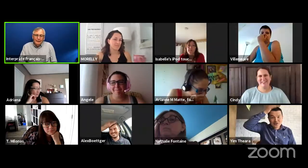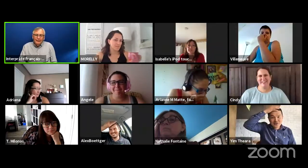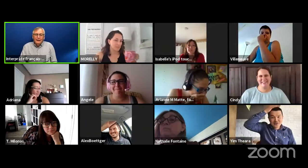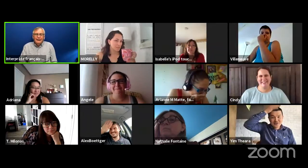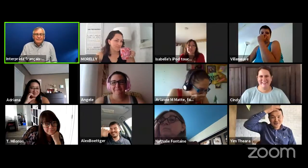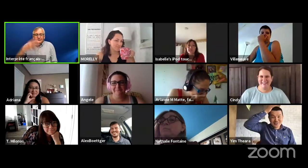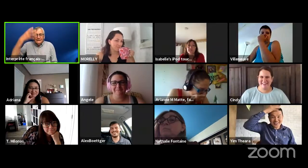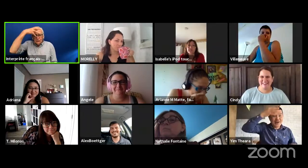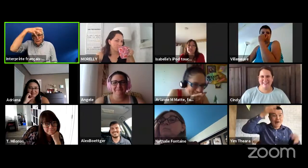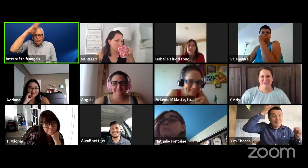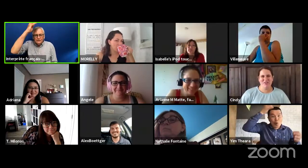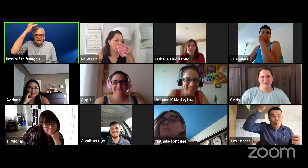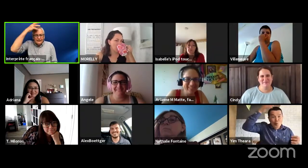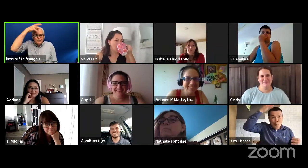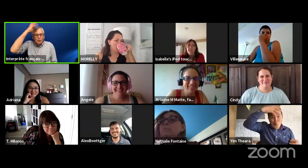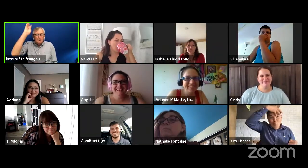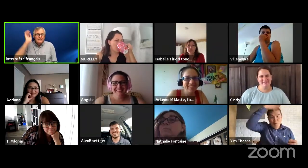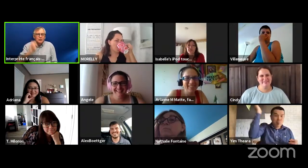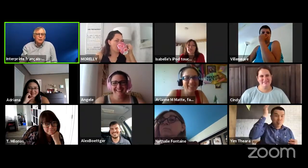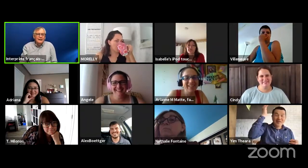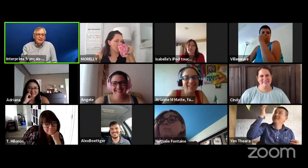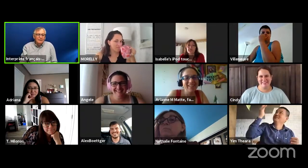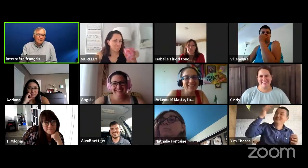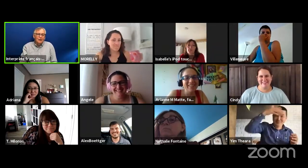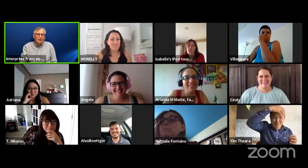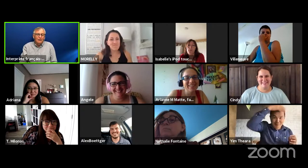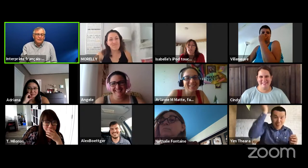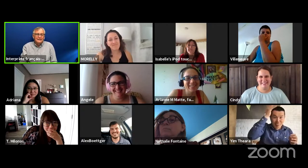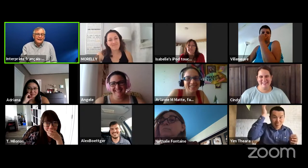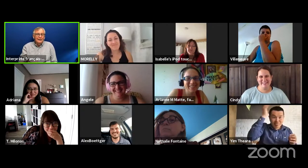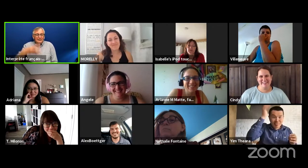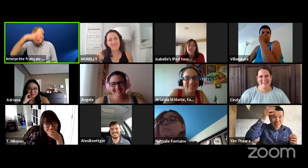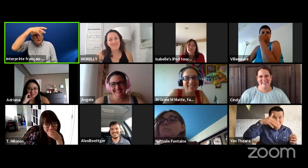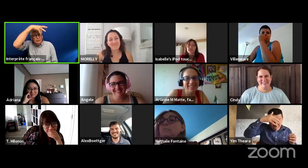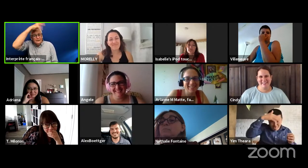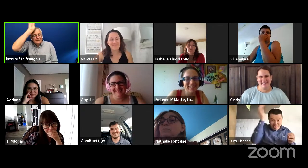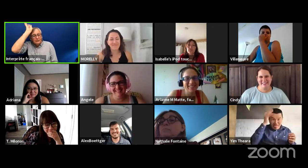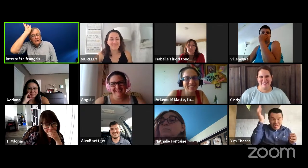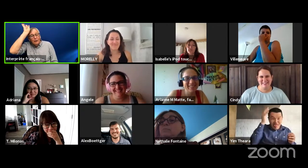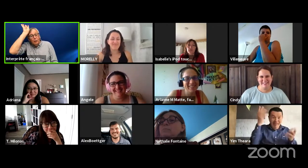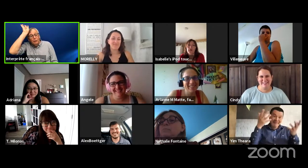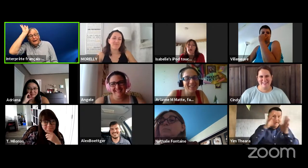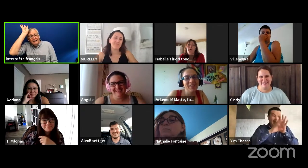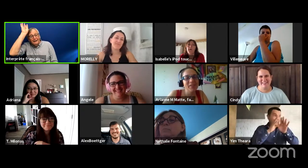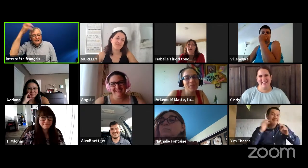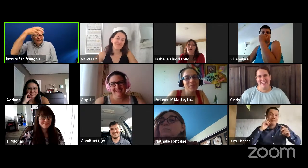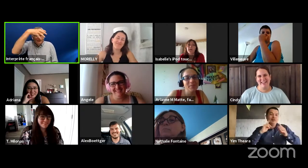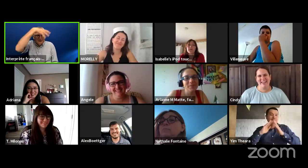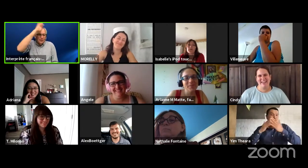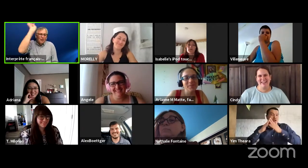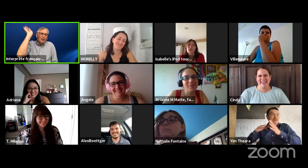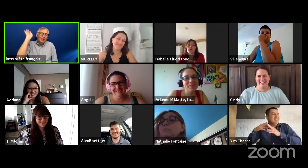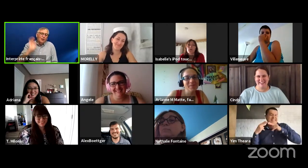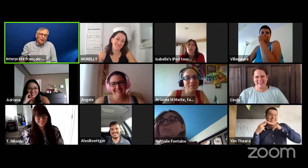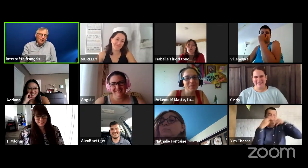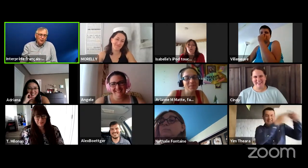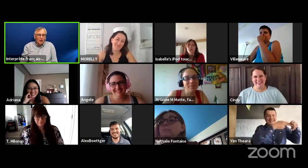Trump, ben, il avait ses cheveux, c'était quelque chose de particulier. Parce que souvent, ça revolait au vent. Fait